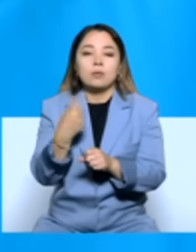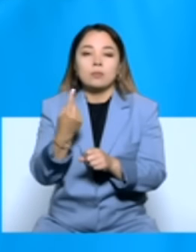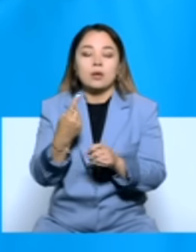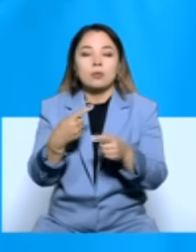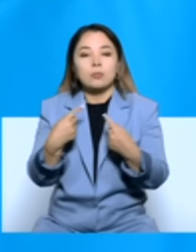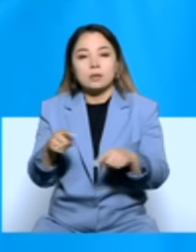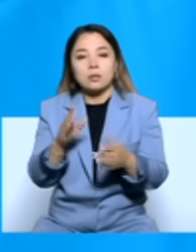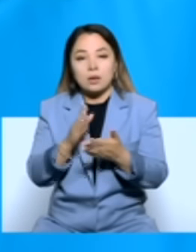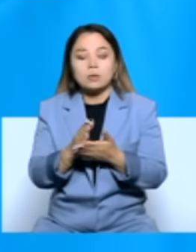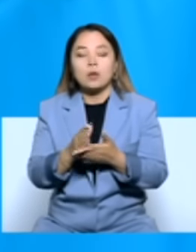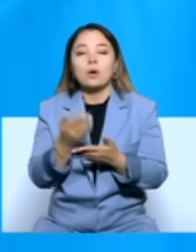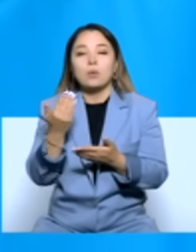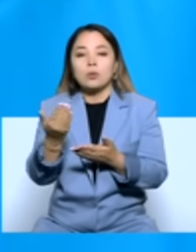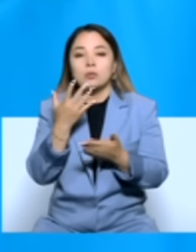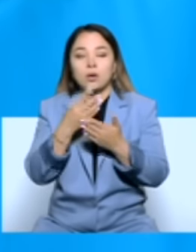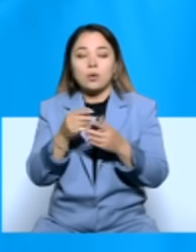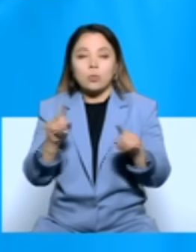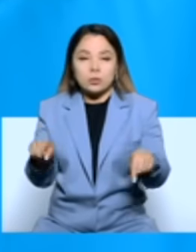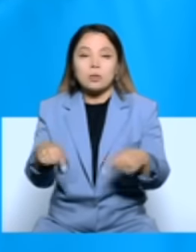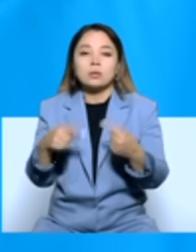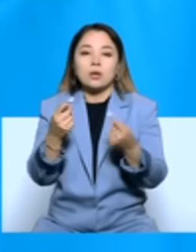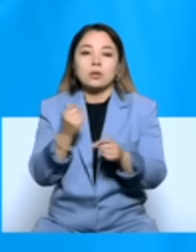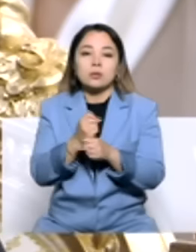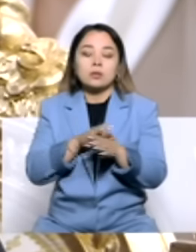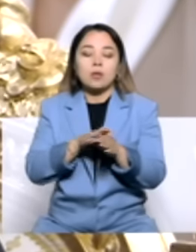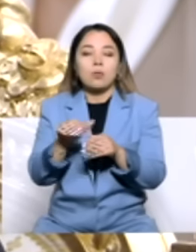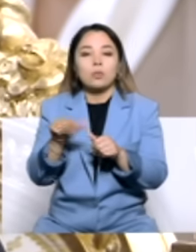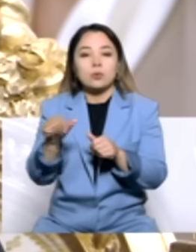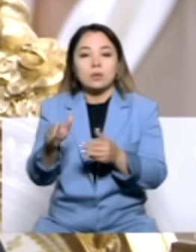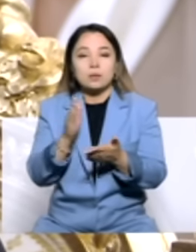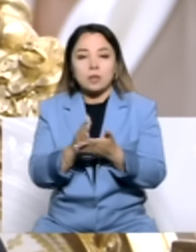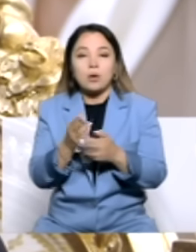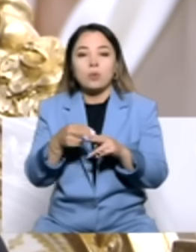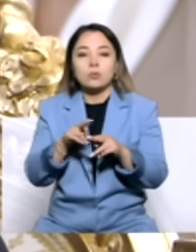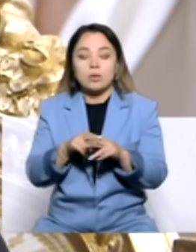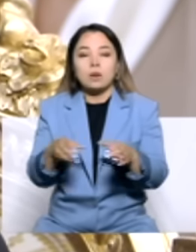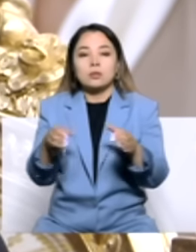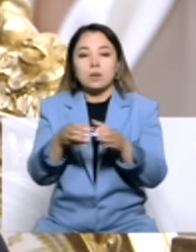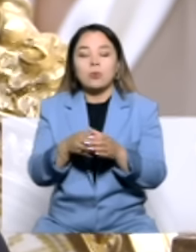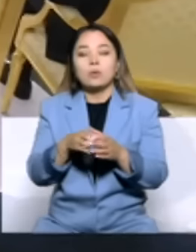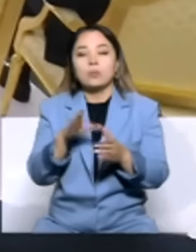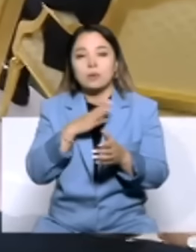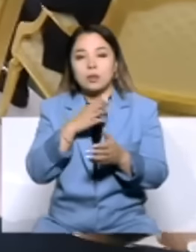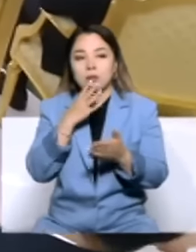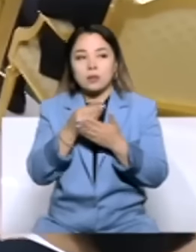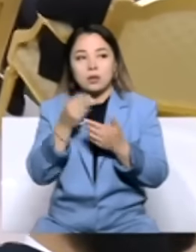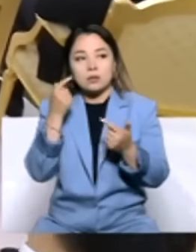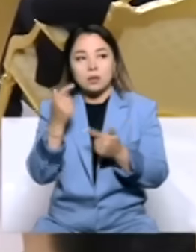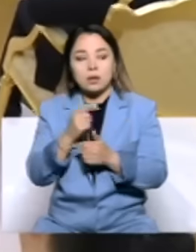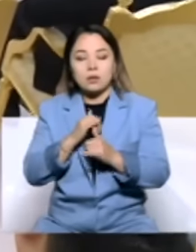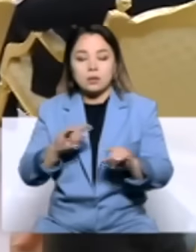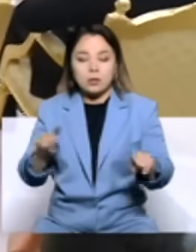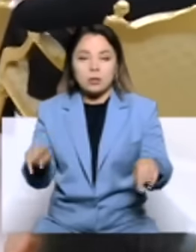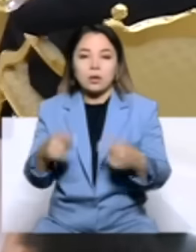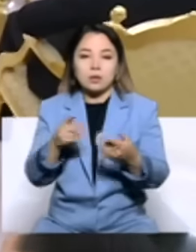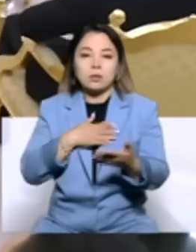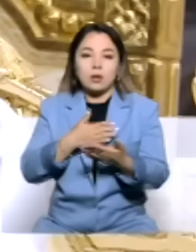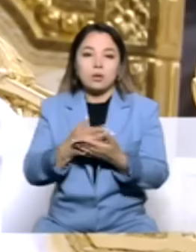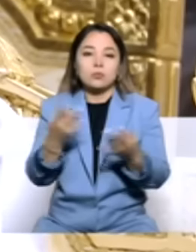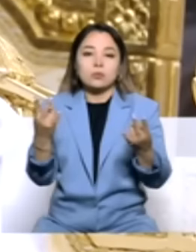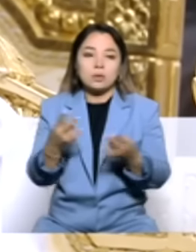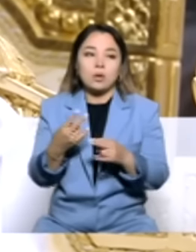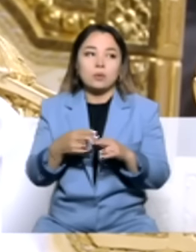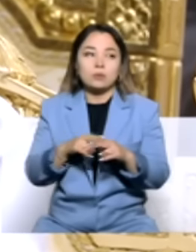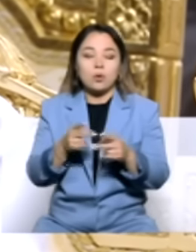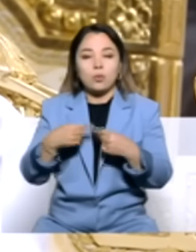басқа, ал оны орнықтыру бір бөлек. Ол үшін қоғамдық сана түбегейлі жаңғыруға тиіс.